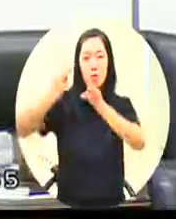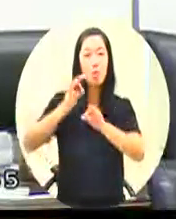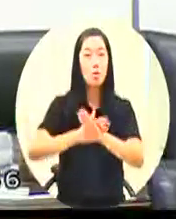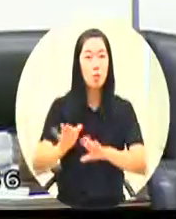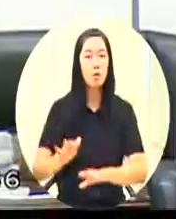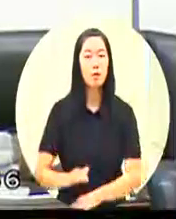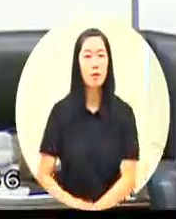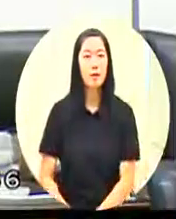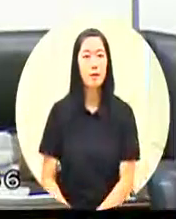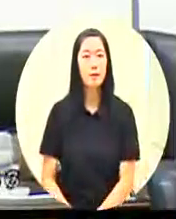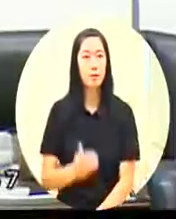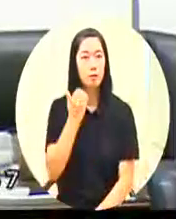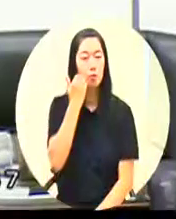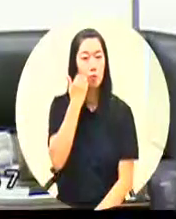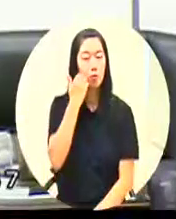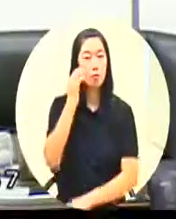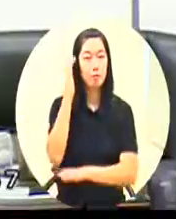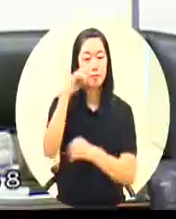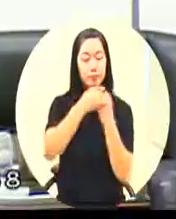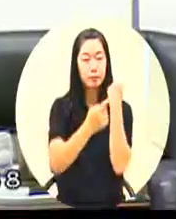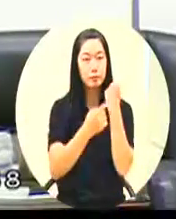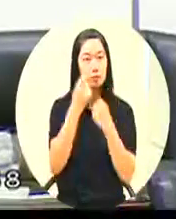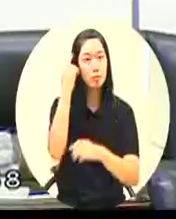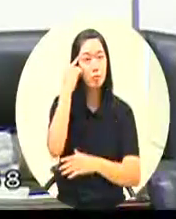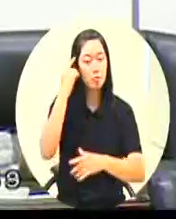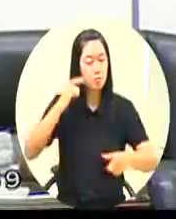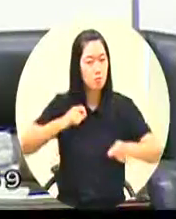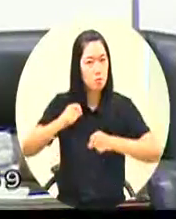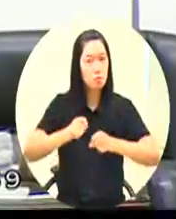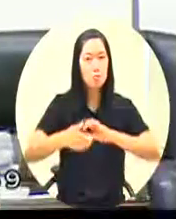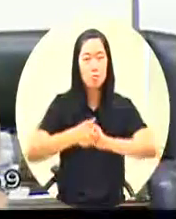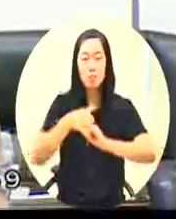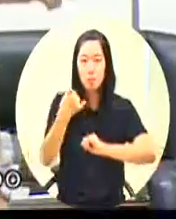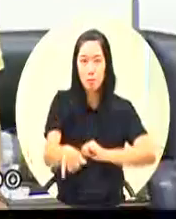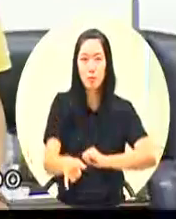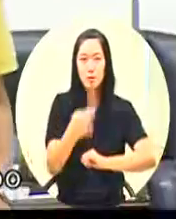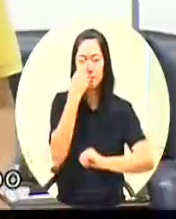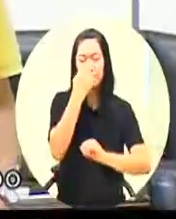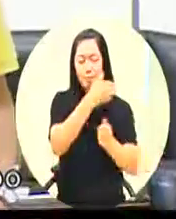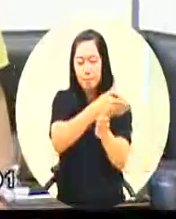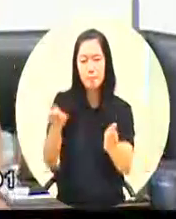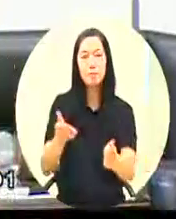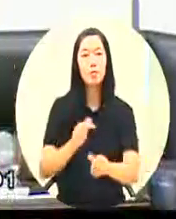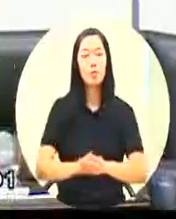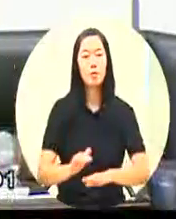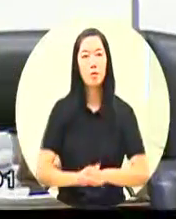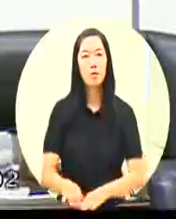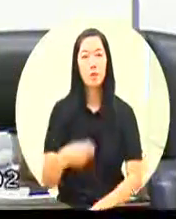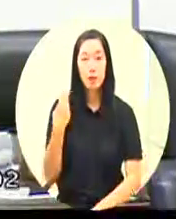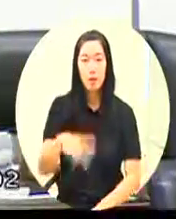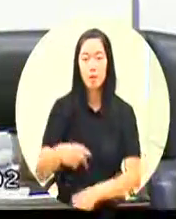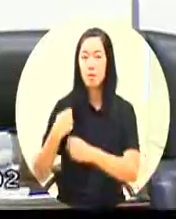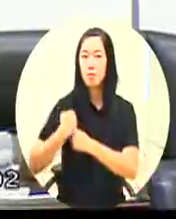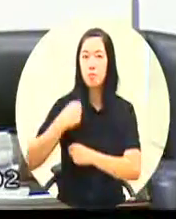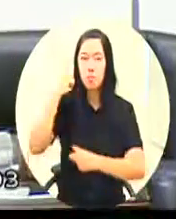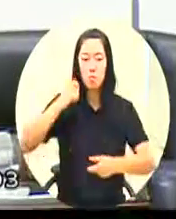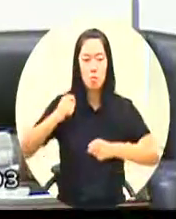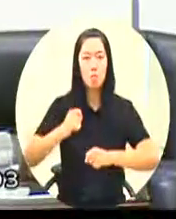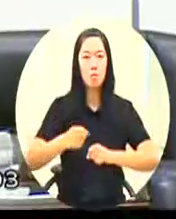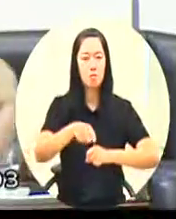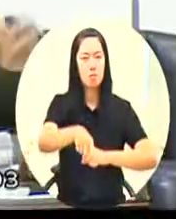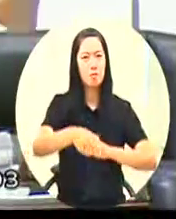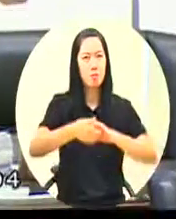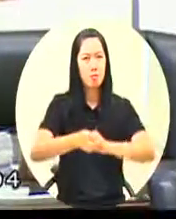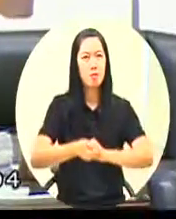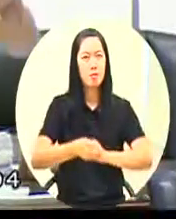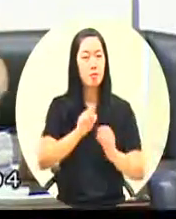如果定得不好，害国害民，包括兵役政策，定那些都不对。